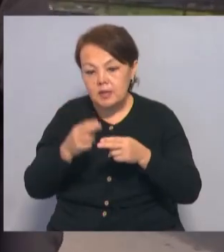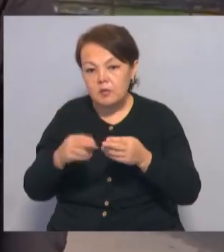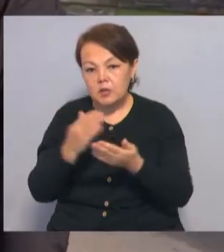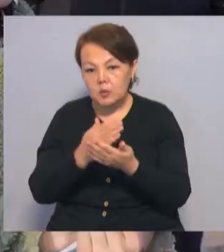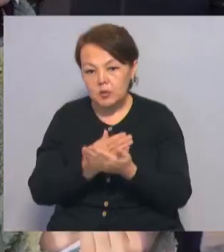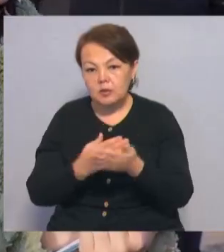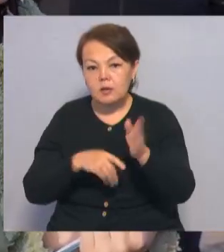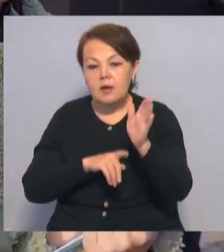начать строительства имею в виду что